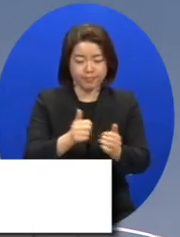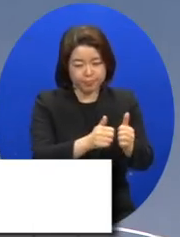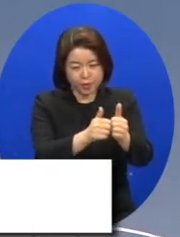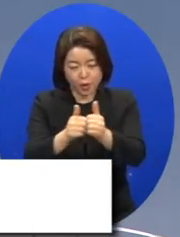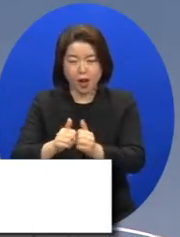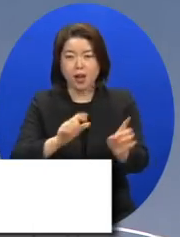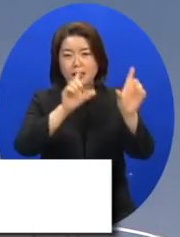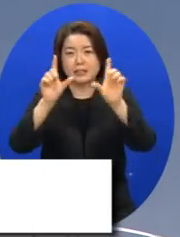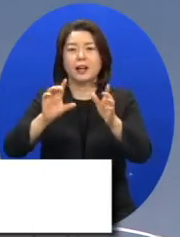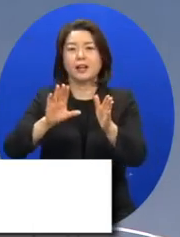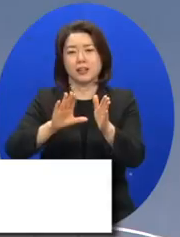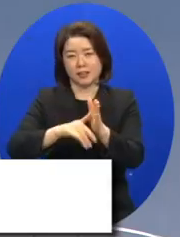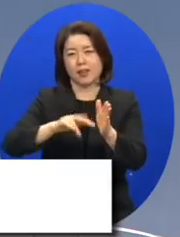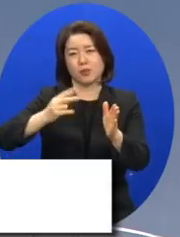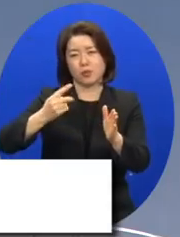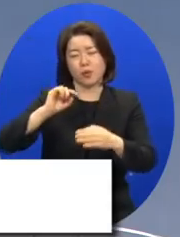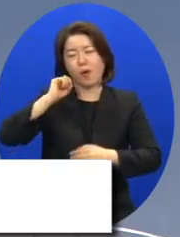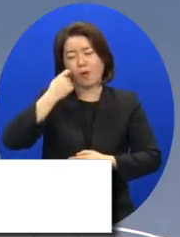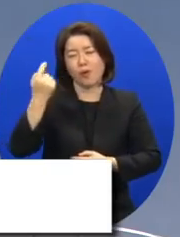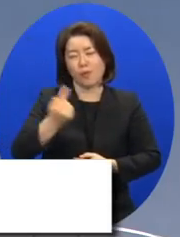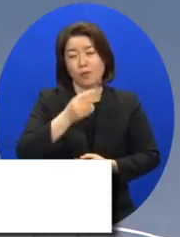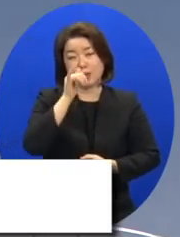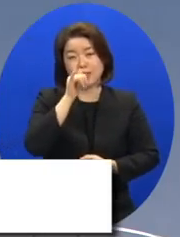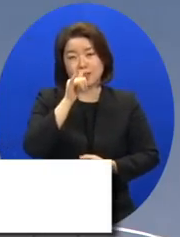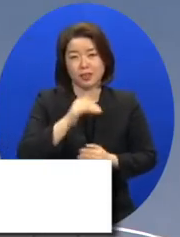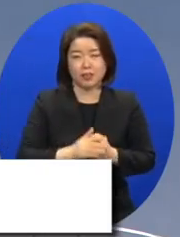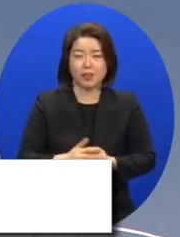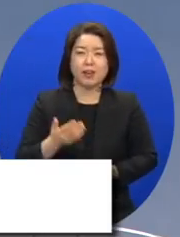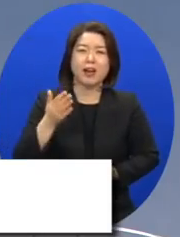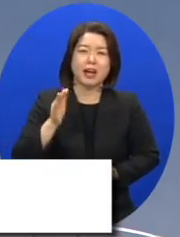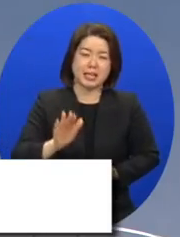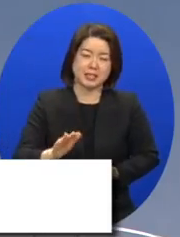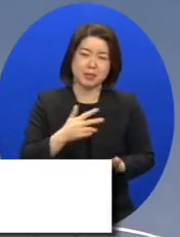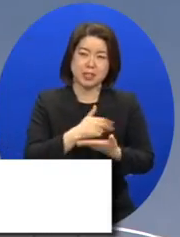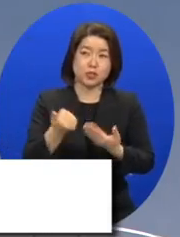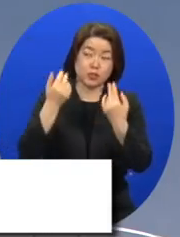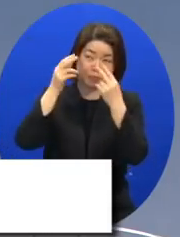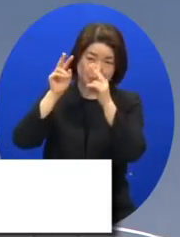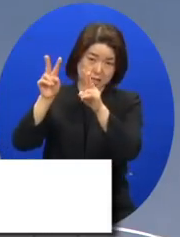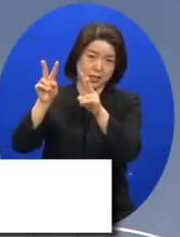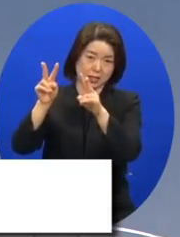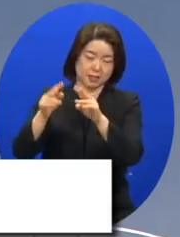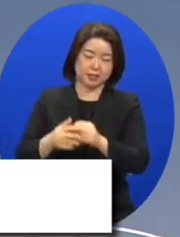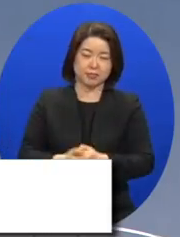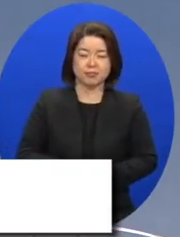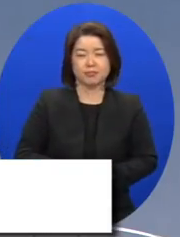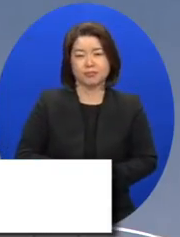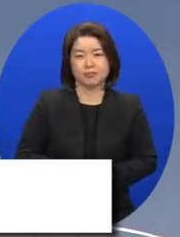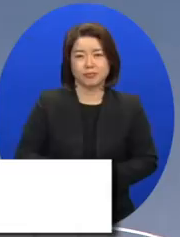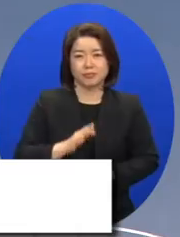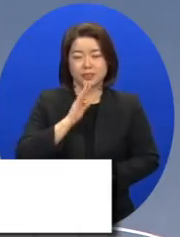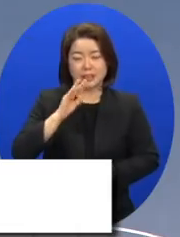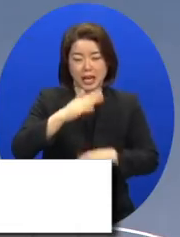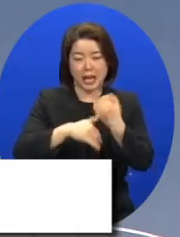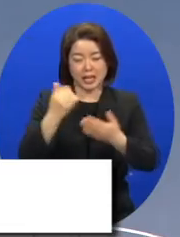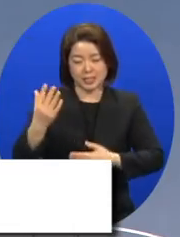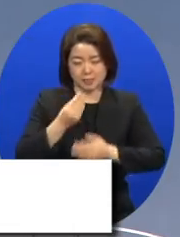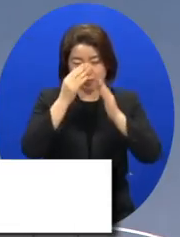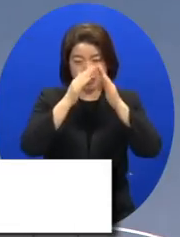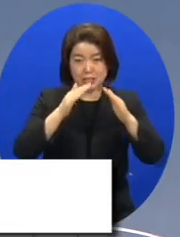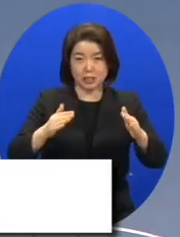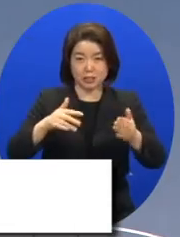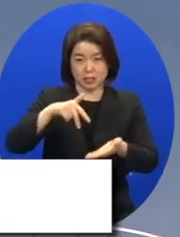어려움이 와여 그러나 주님을 바라보면 진짜 하나님의 성전으로 살면